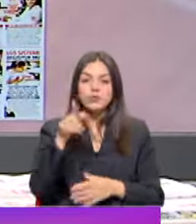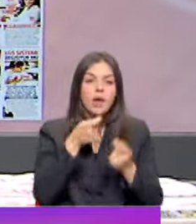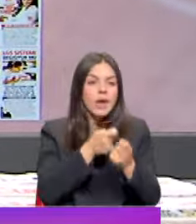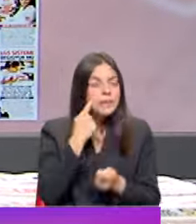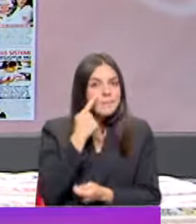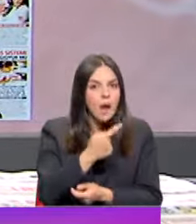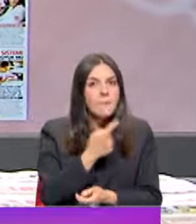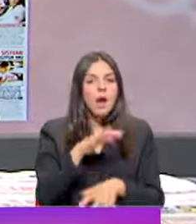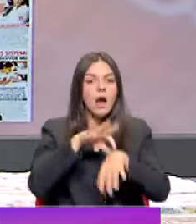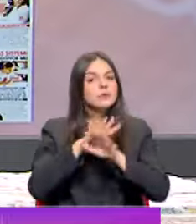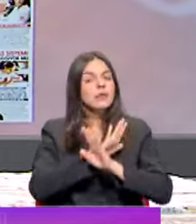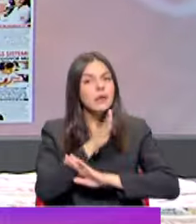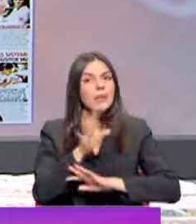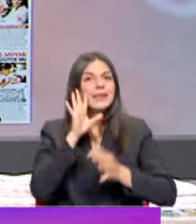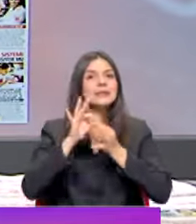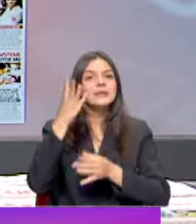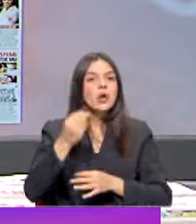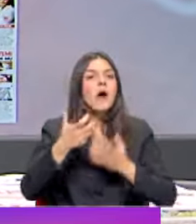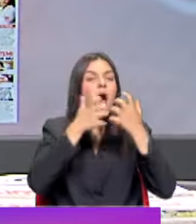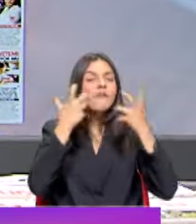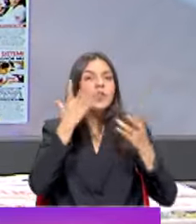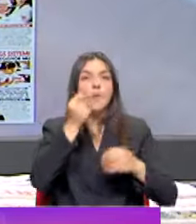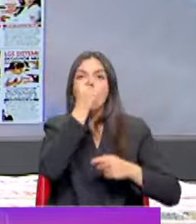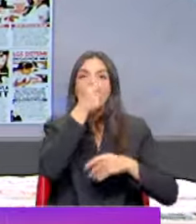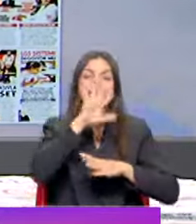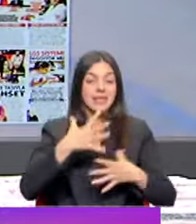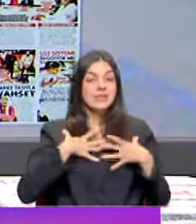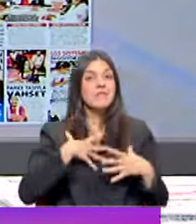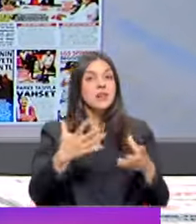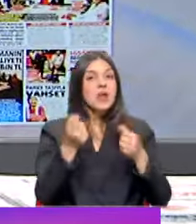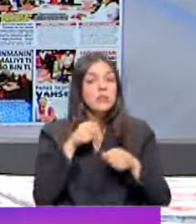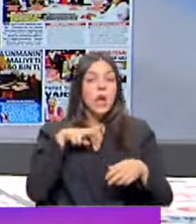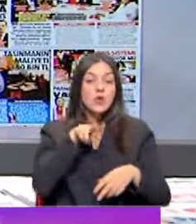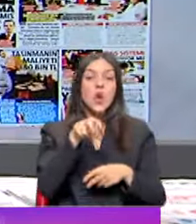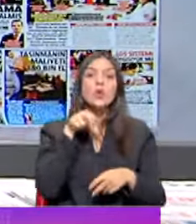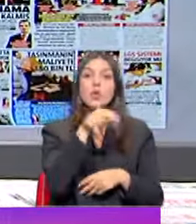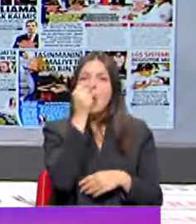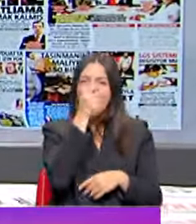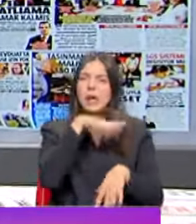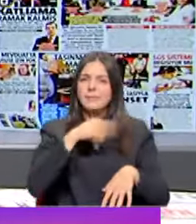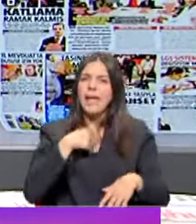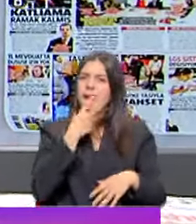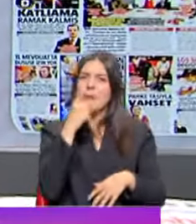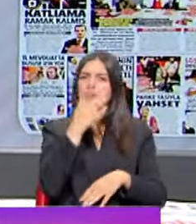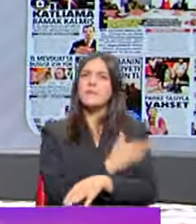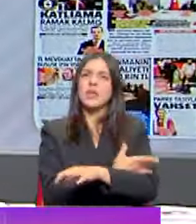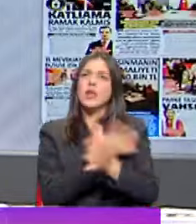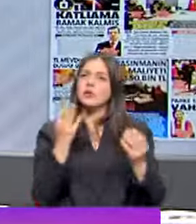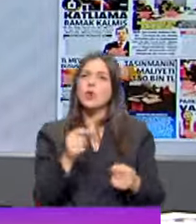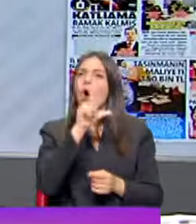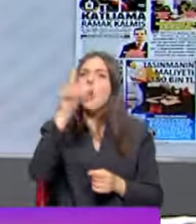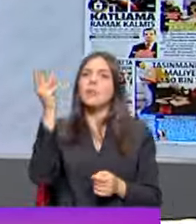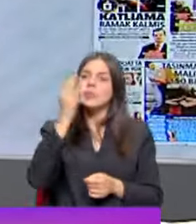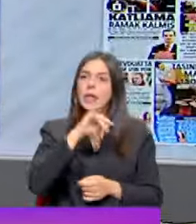hastaneye gitmek, insan olmak, hayvan olmak kolay değil. Nefes almak, yolda yürümek kolay değil. Ben emekli bir vatandaş olarak 10